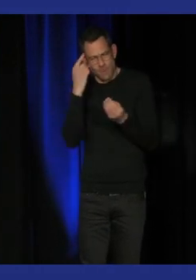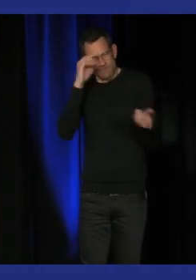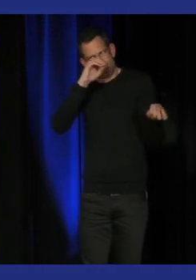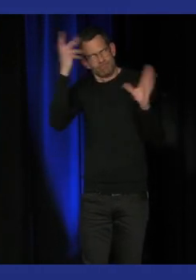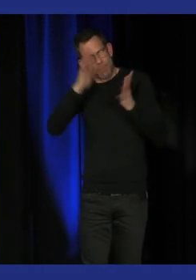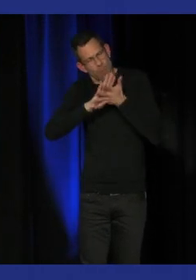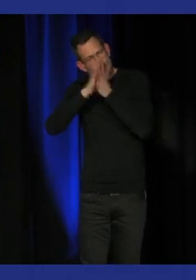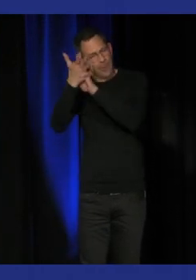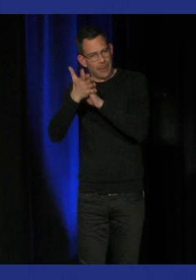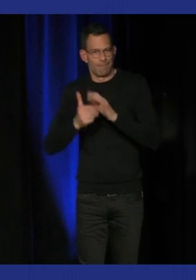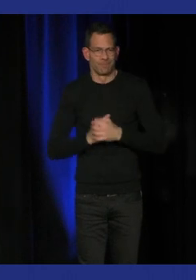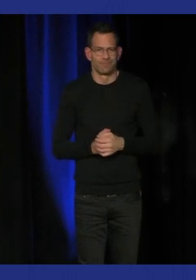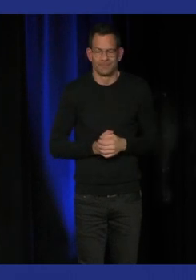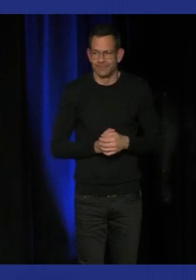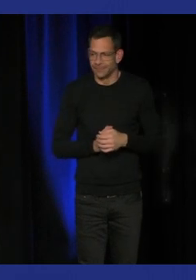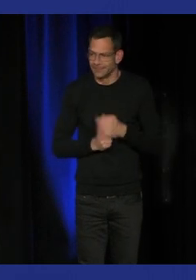d'appréhender une situation.